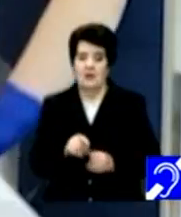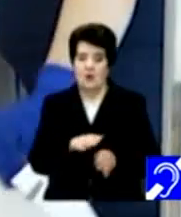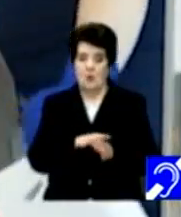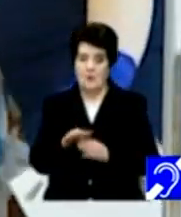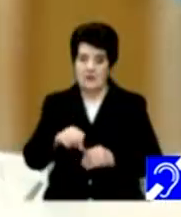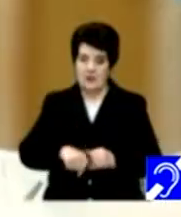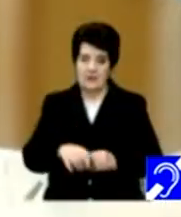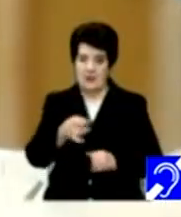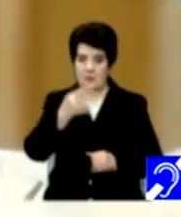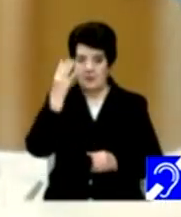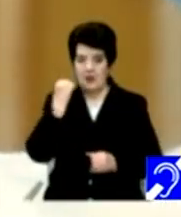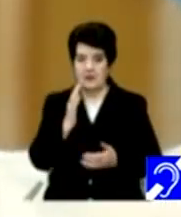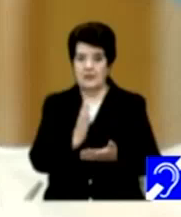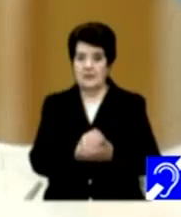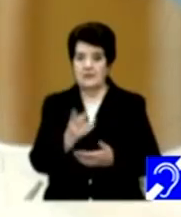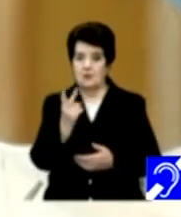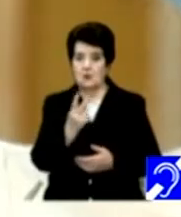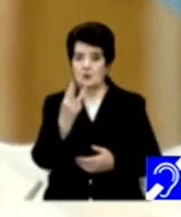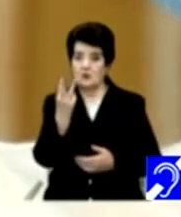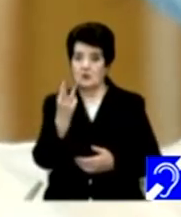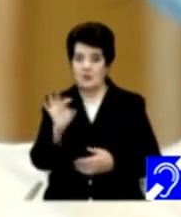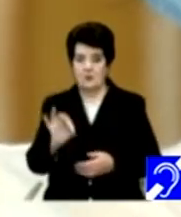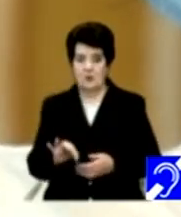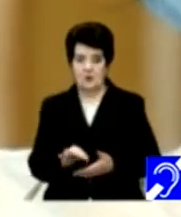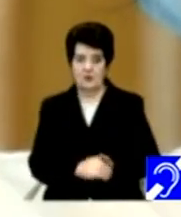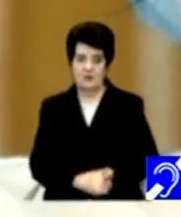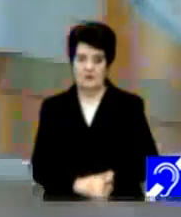în Republica Moldova este de doar 23%.